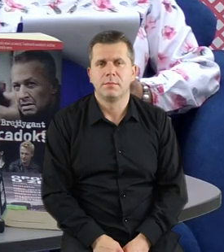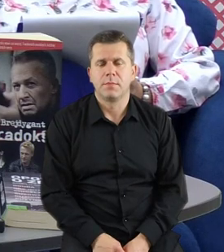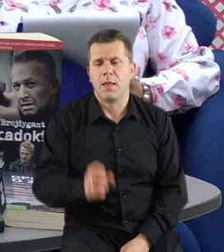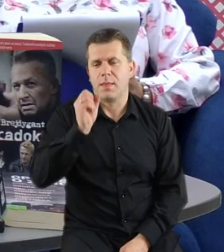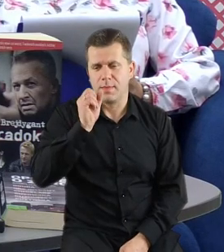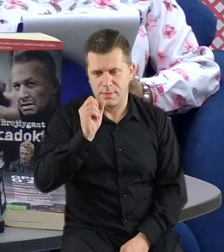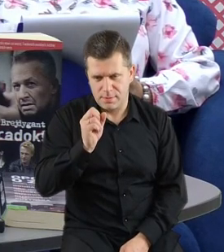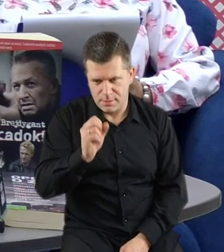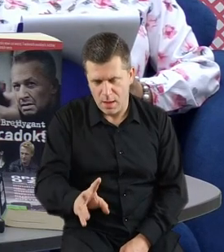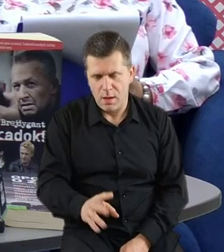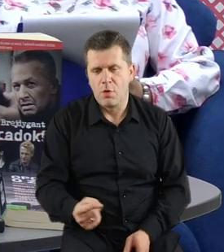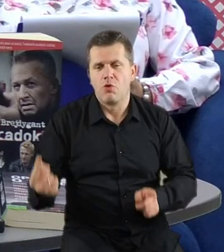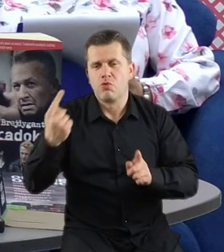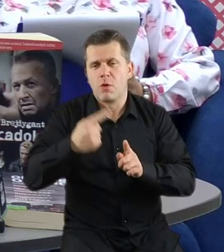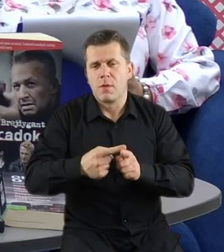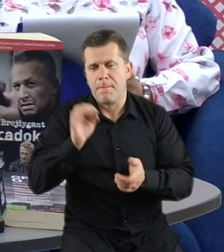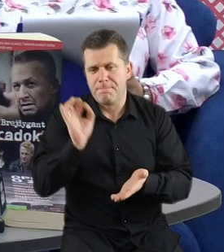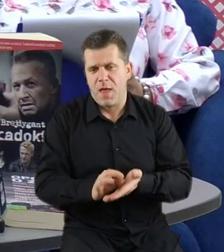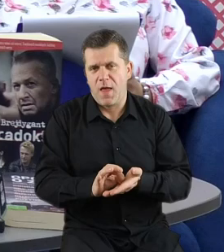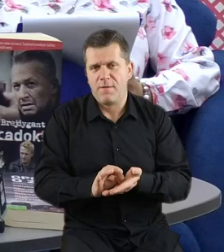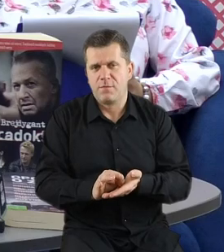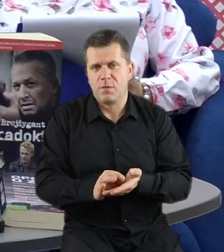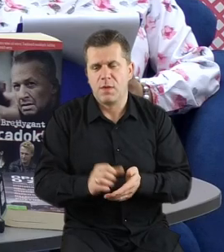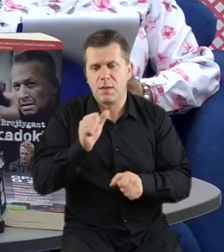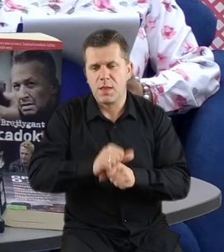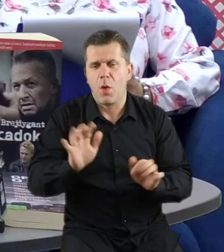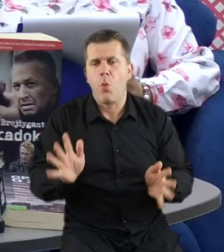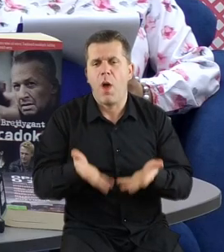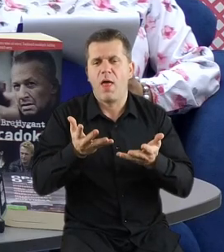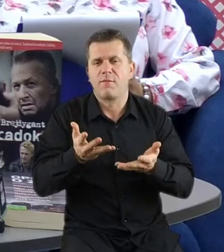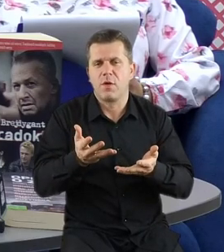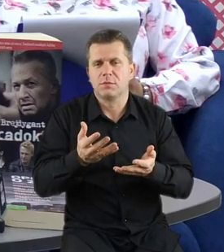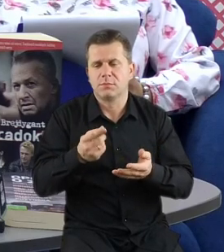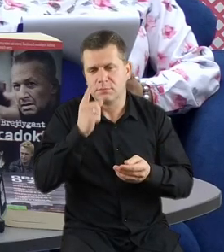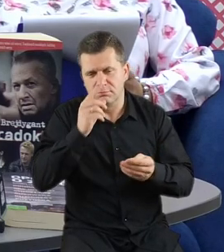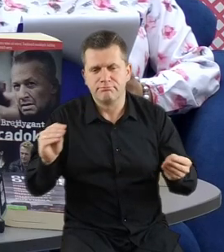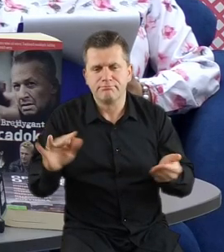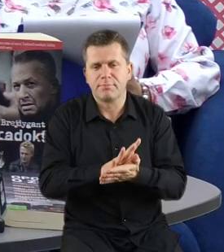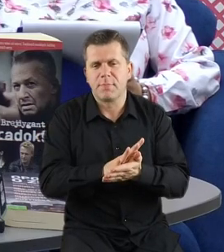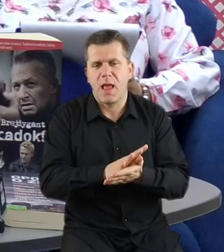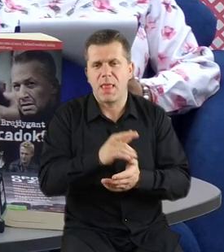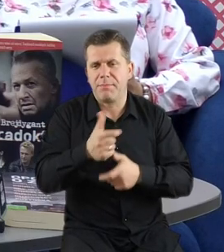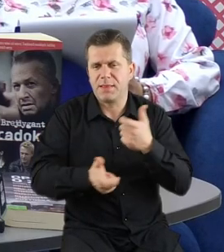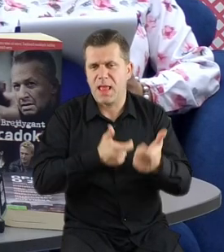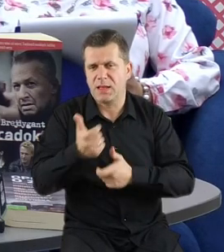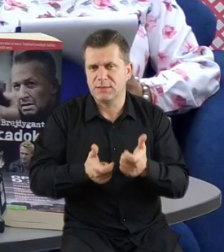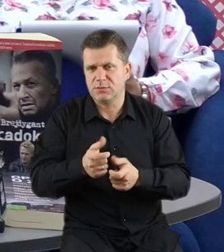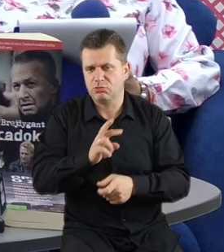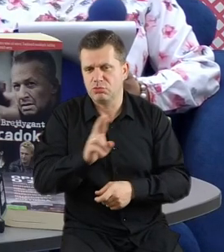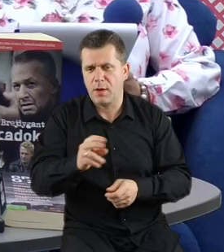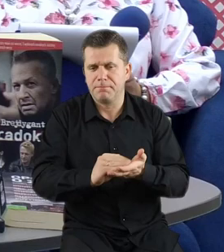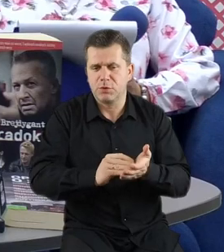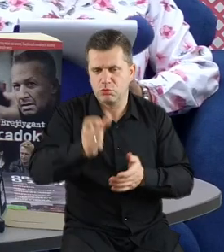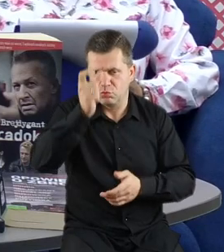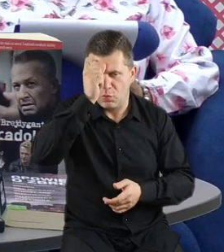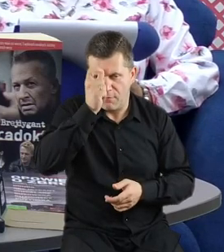Tak, to jest to. Plus zapewne może też i to, że jest pewna łatwość adaptacyjna tych rzeczy, dlatego że one są pisane przez